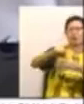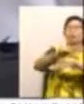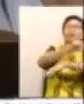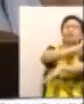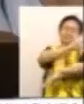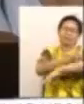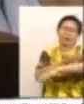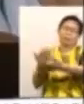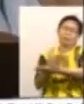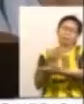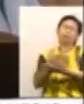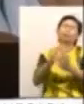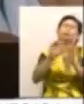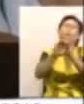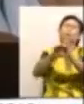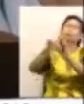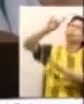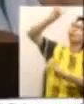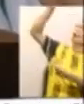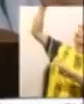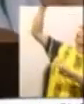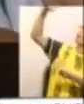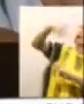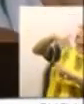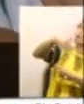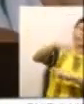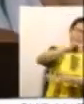baru seperti tenaga solar.